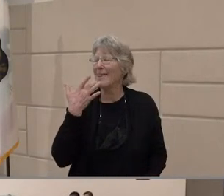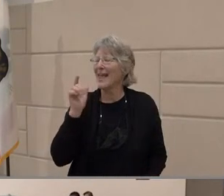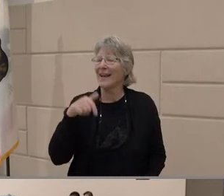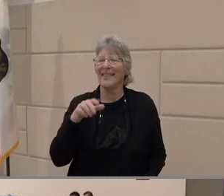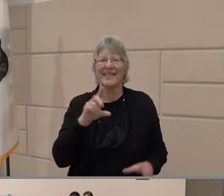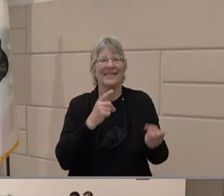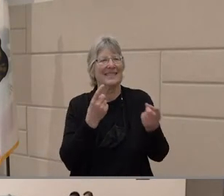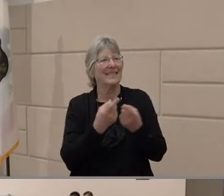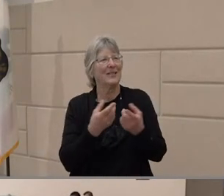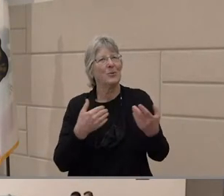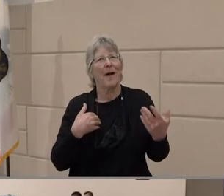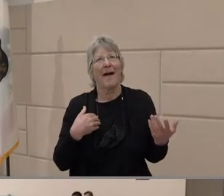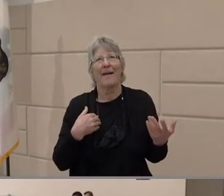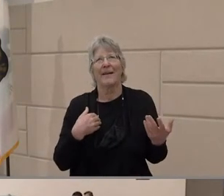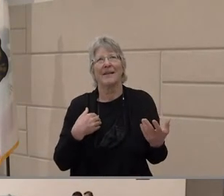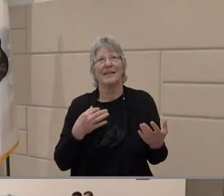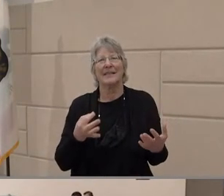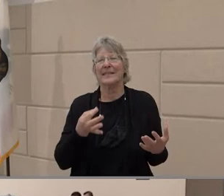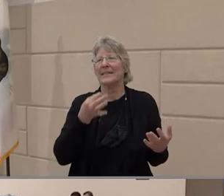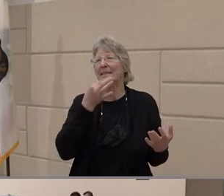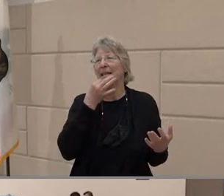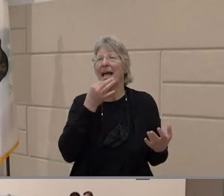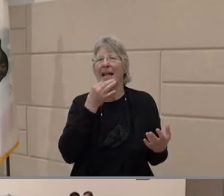ยังเมียน